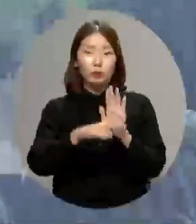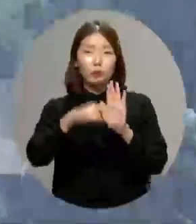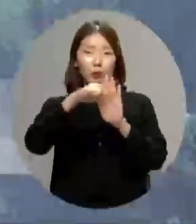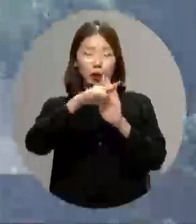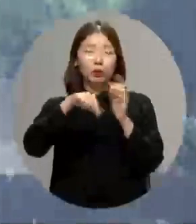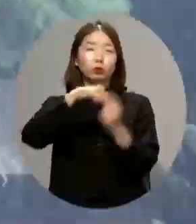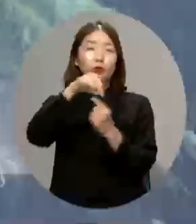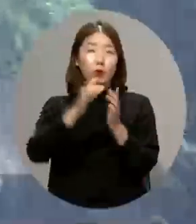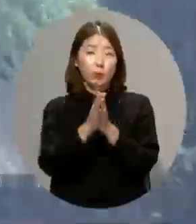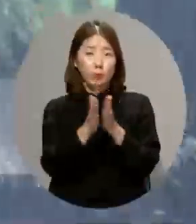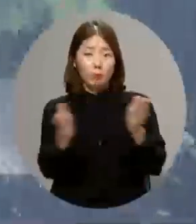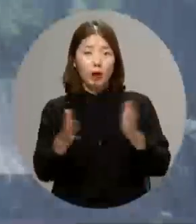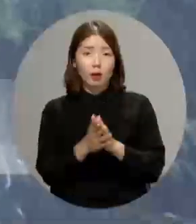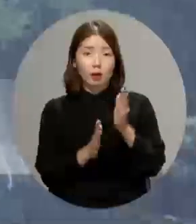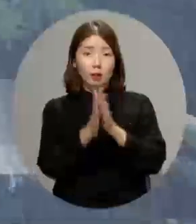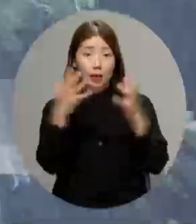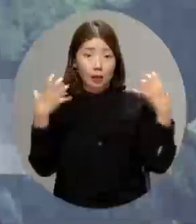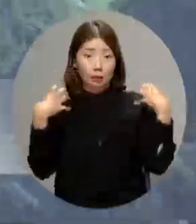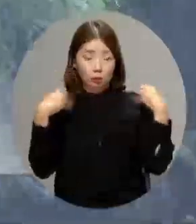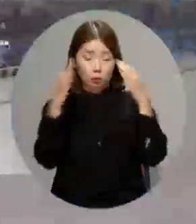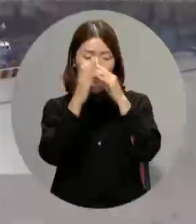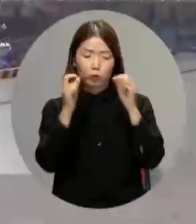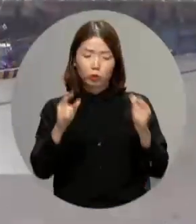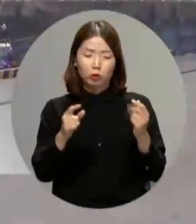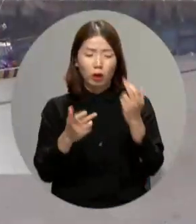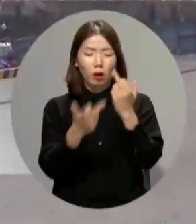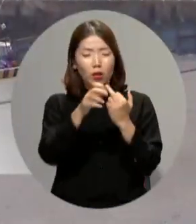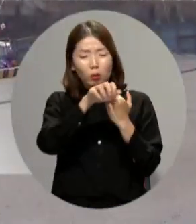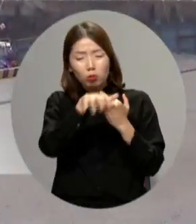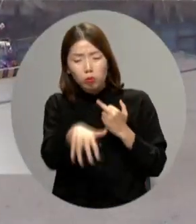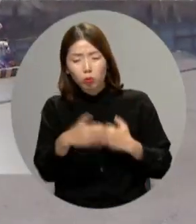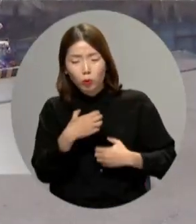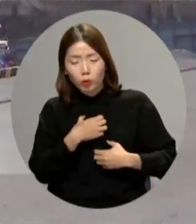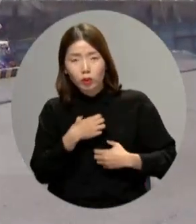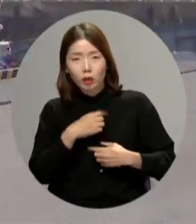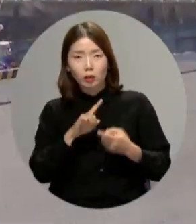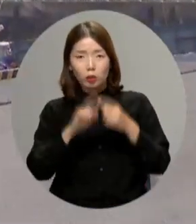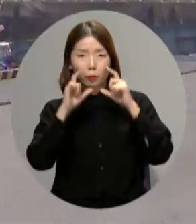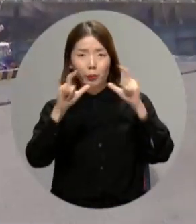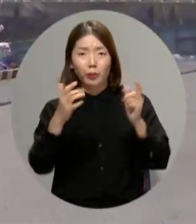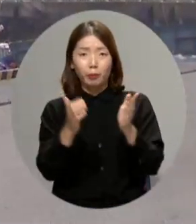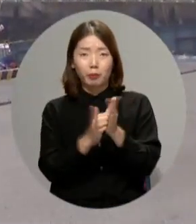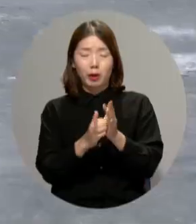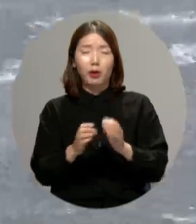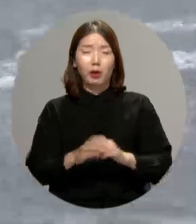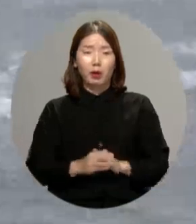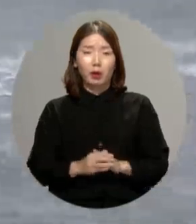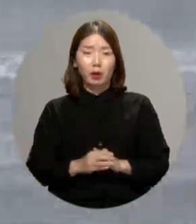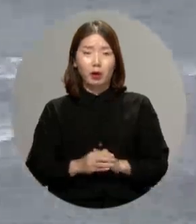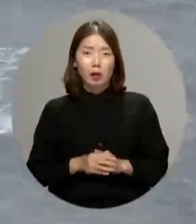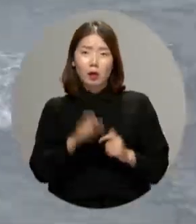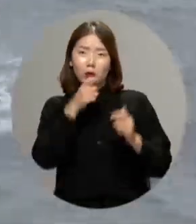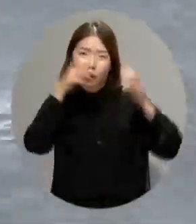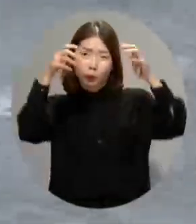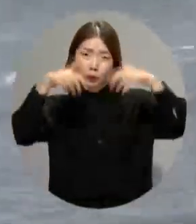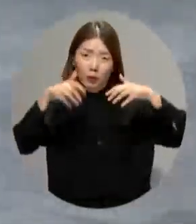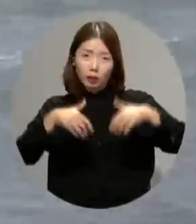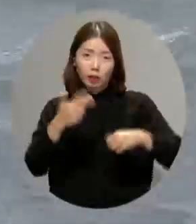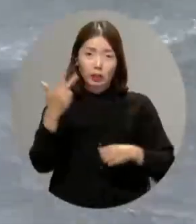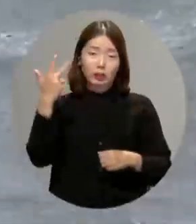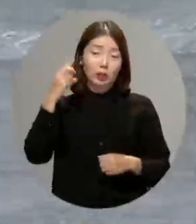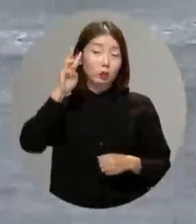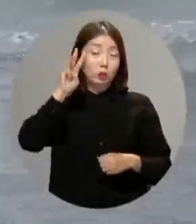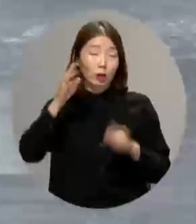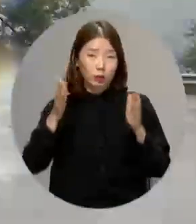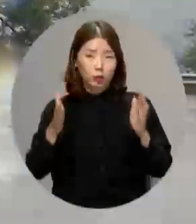들어갔습니다. 산림청도 전북 지역에 산사태 위기경보, 위기단계를 발령했습니다. 앞서 장맛비가 쏟아진 지난주